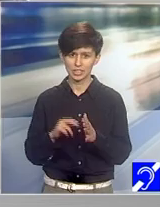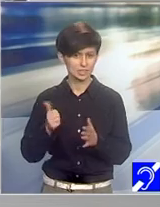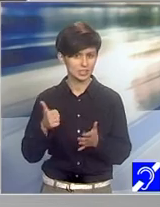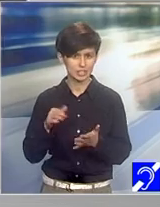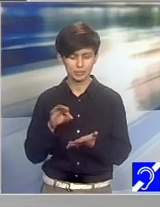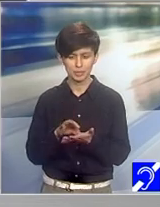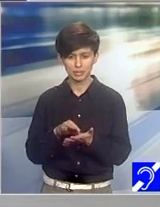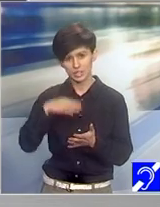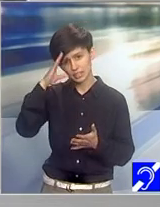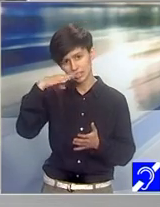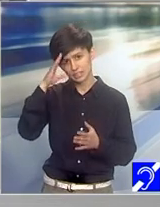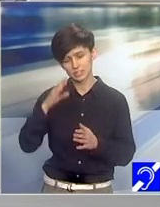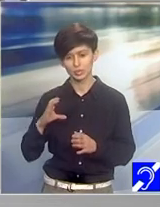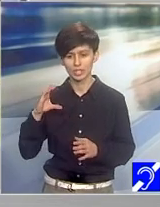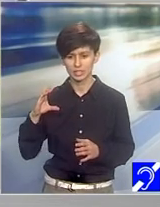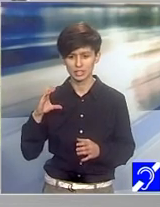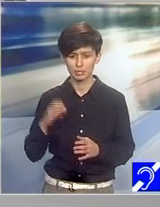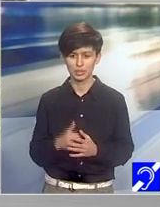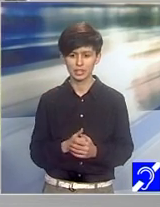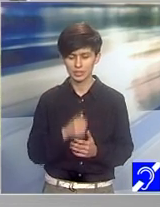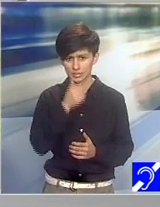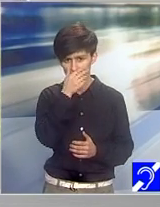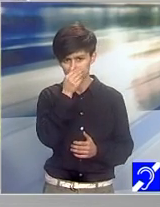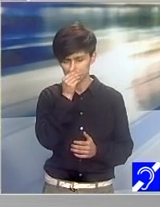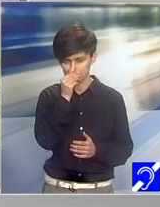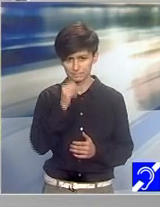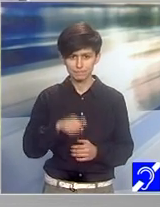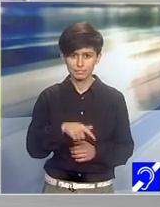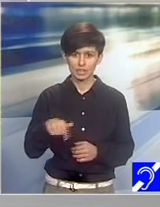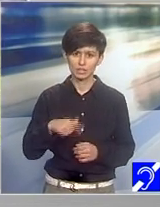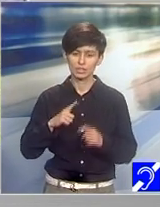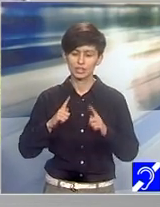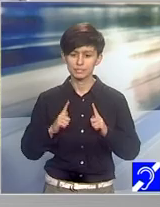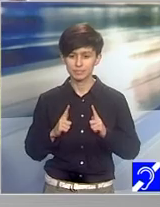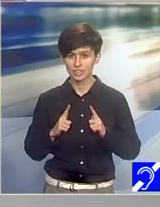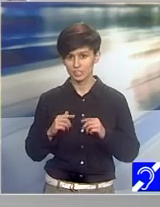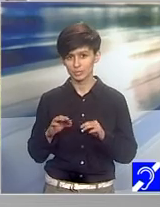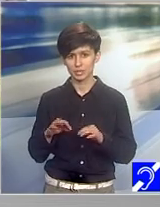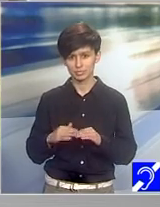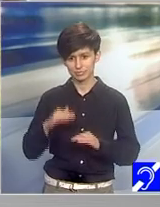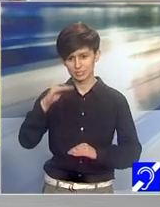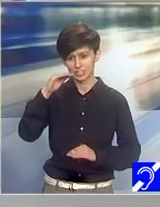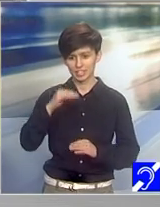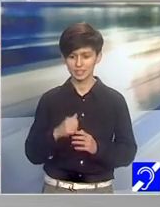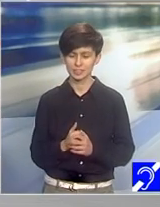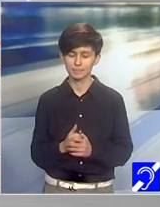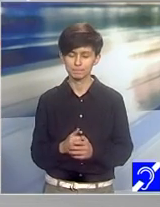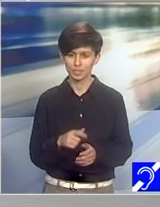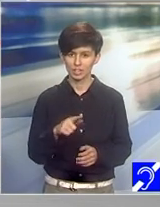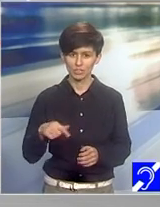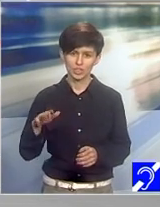anul trecut Ziua Cânepii. Deci deja așteptăm să crească. Deci ați ajuns și... până la nivelul de